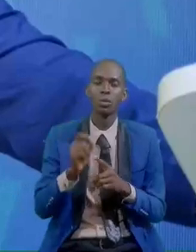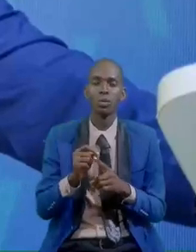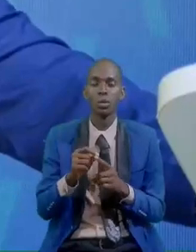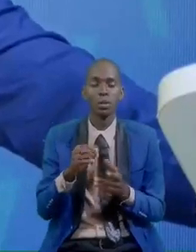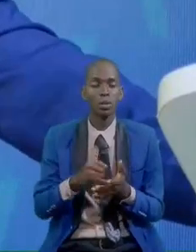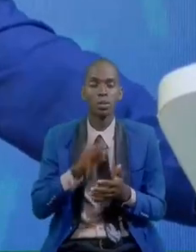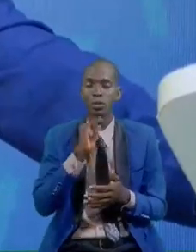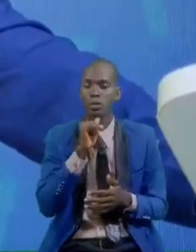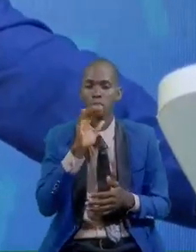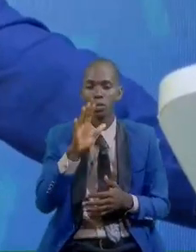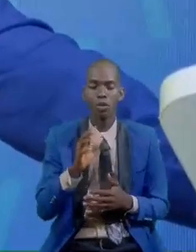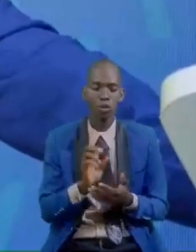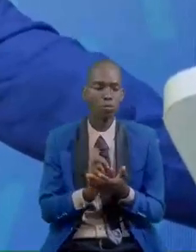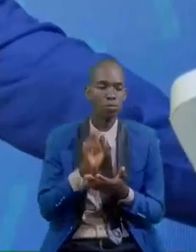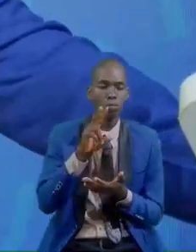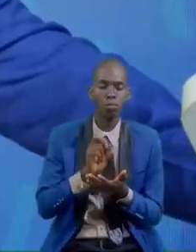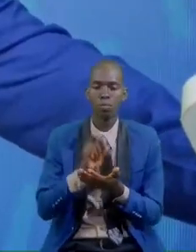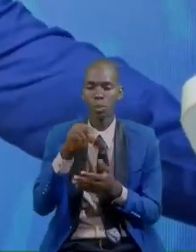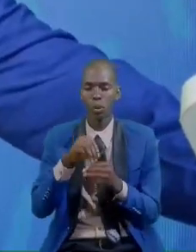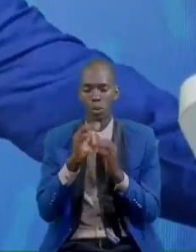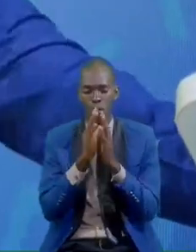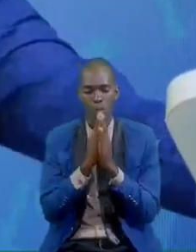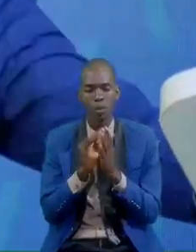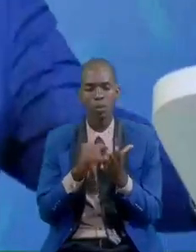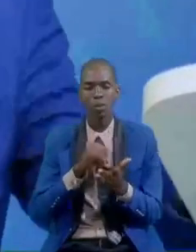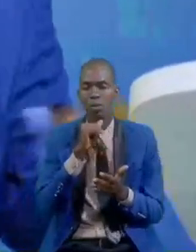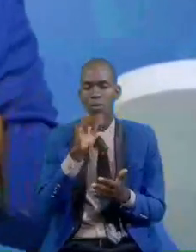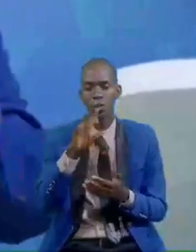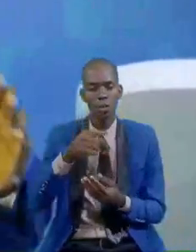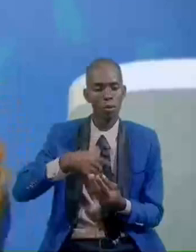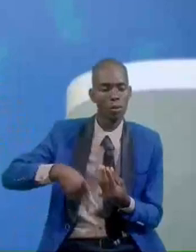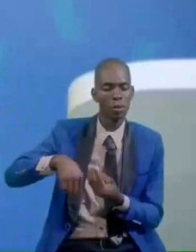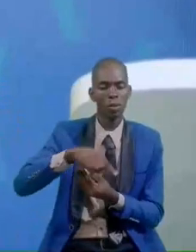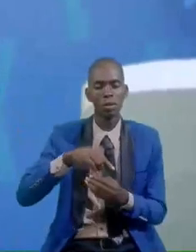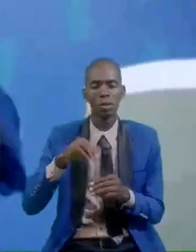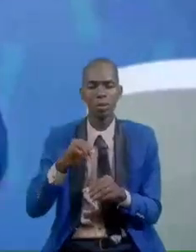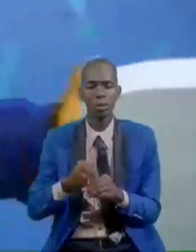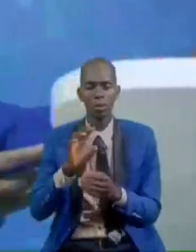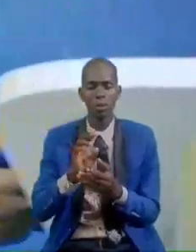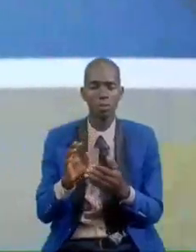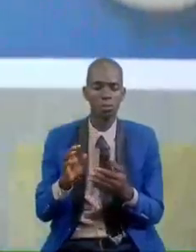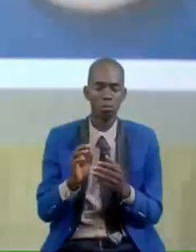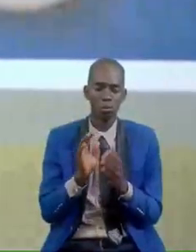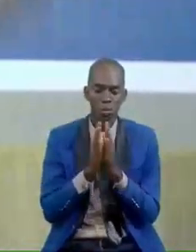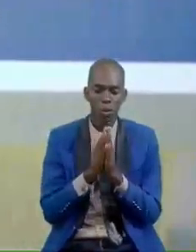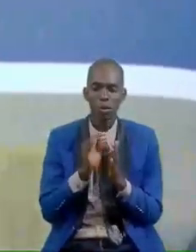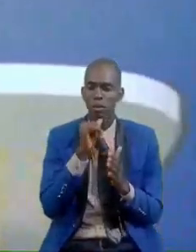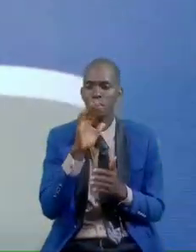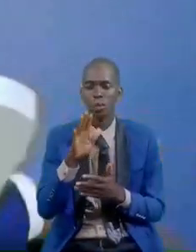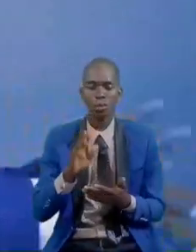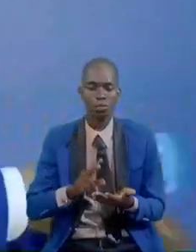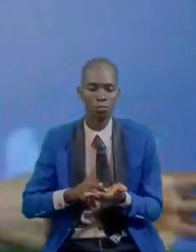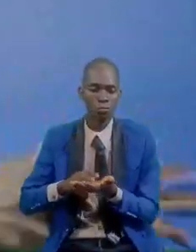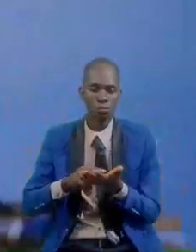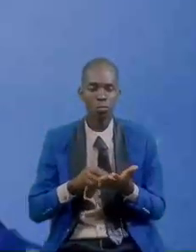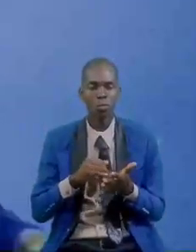Ce ne sont pas les sauts. Ce ne sont pas les roulades. Ce ne sont même pas les danses. Ce ne sont même pas